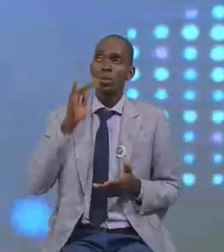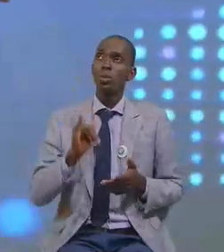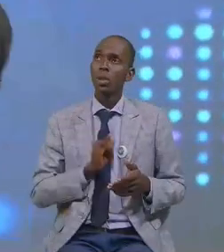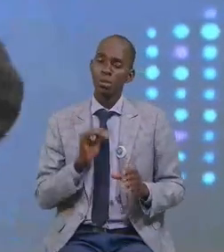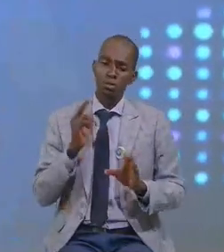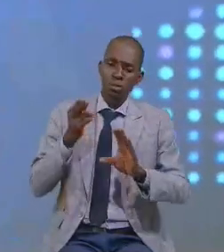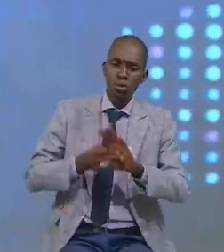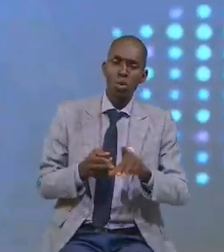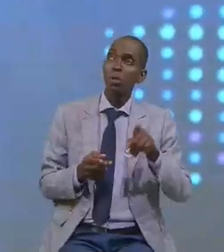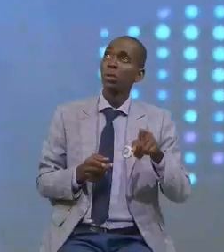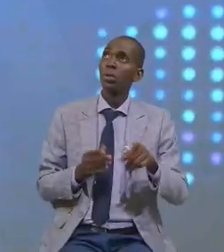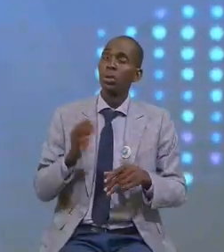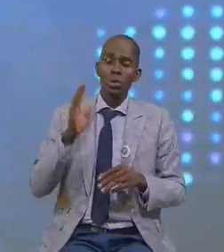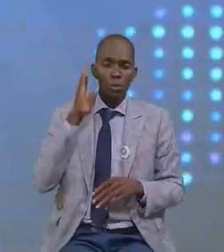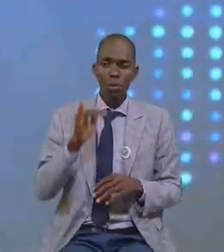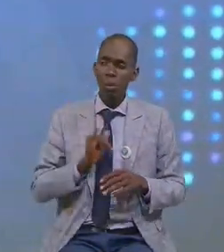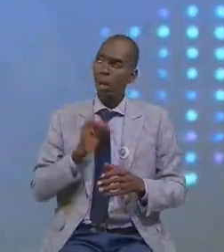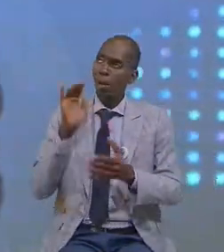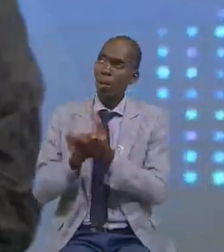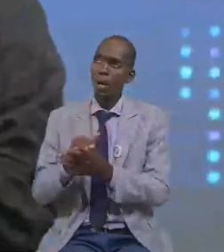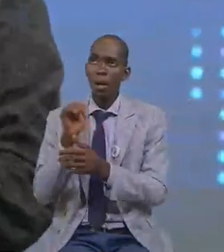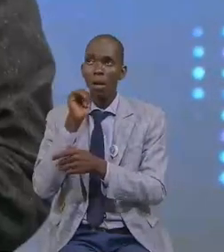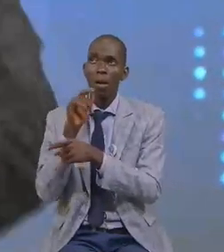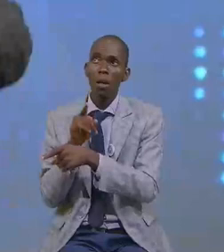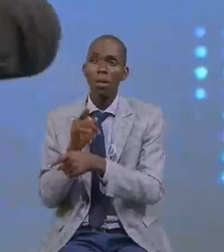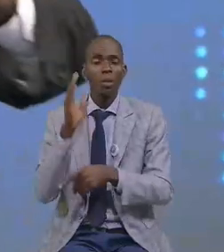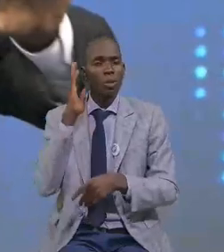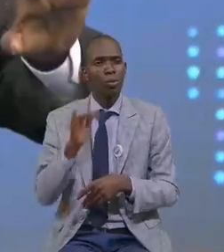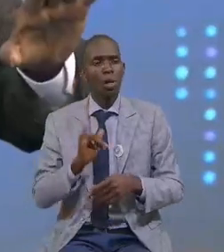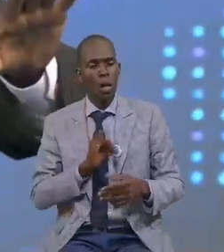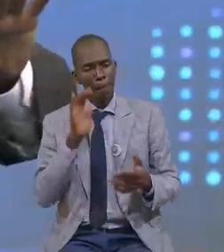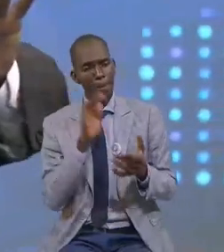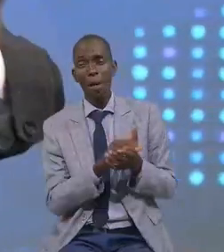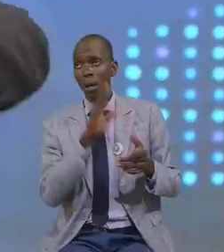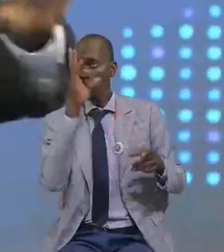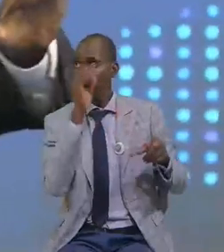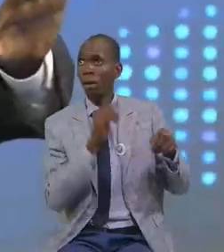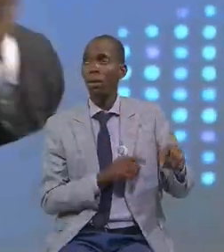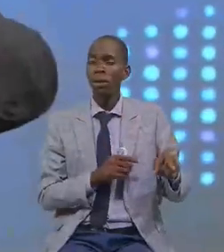joindre à lui? Est-ce que je dois la prendre en mariage? Est-ce que...